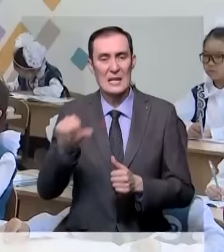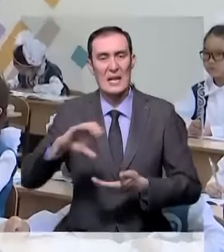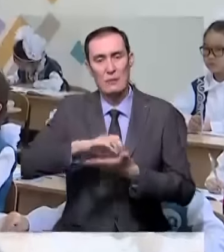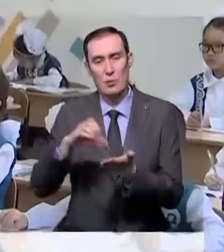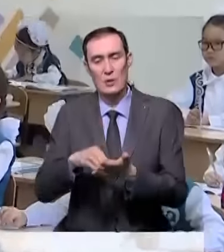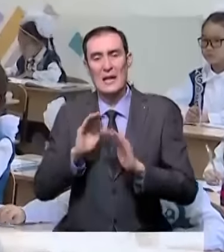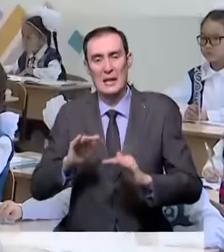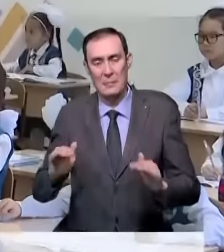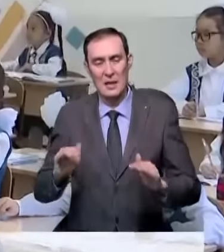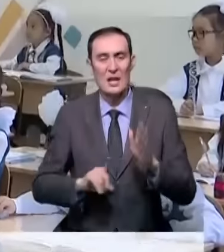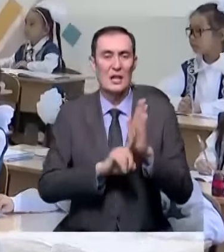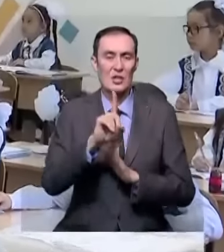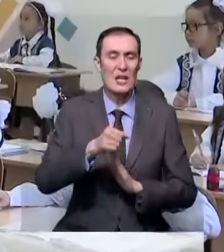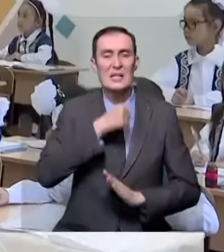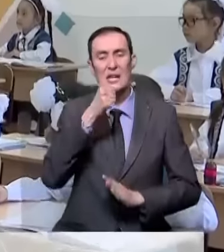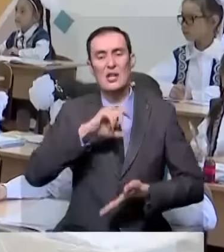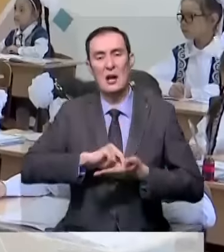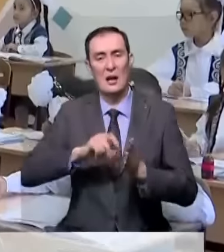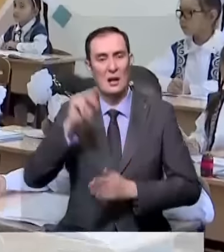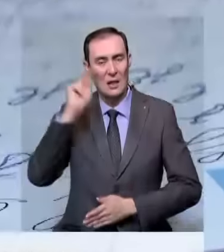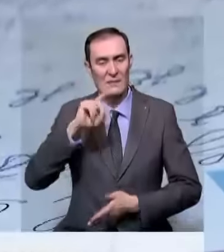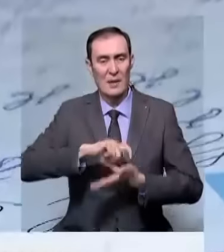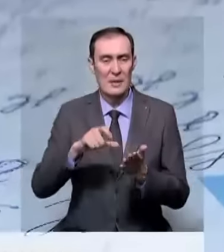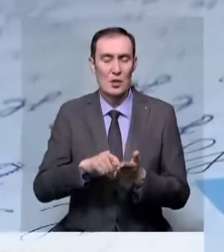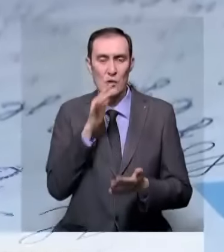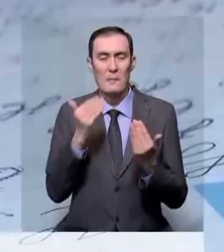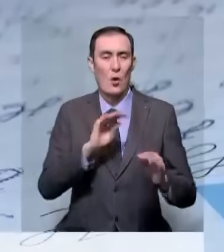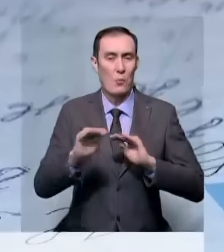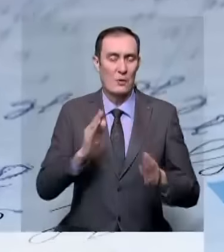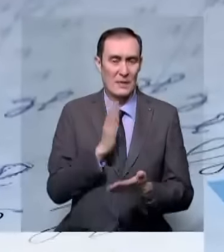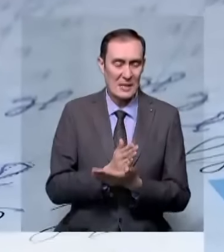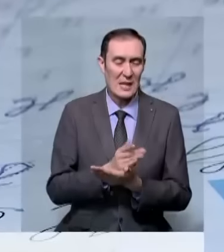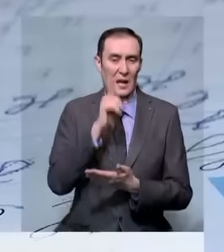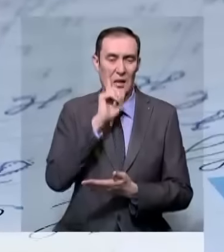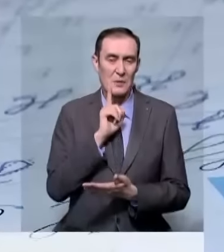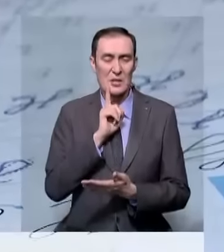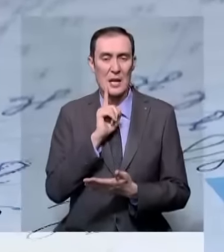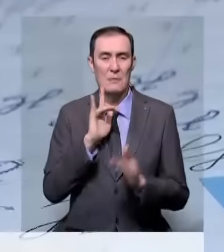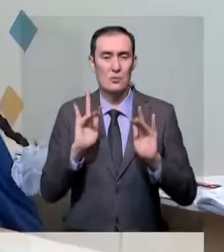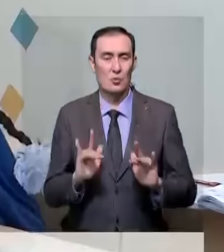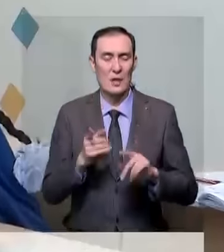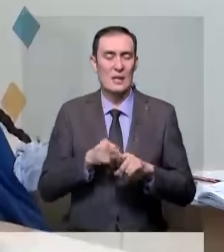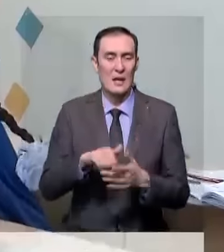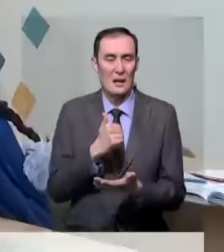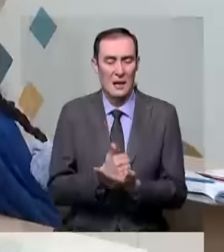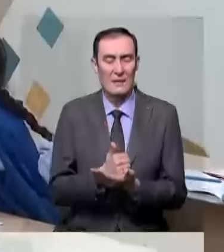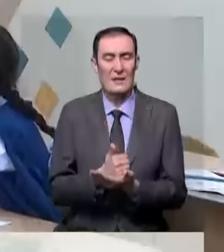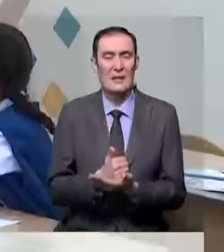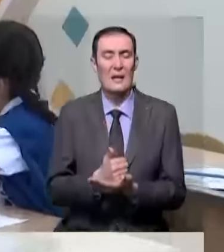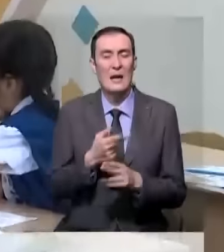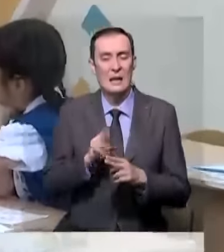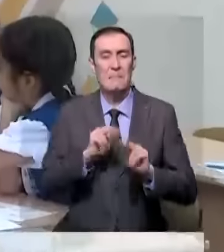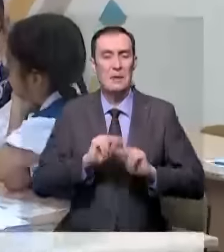для учащихся начальных и старших классов. В кабинетах современное оборудование и эргономичная мебель. А главное, сердце любого школы –